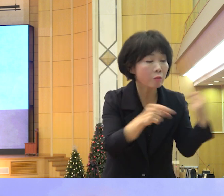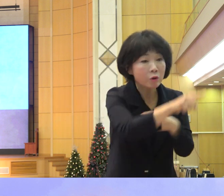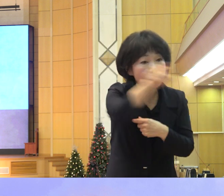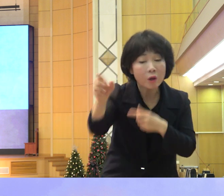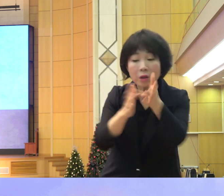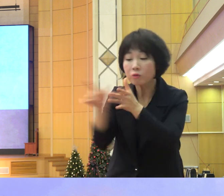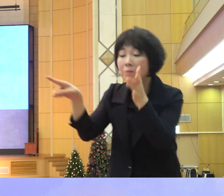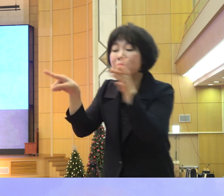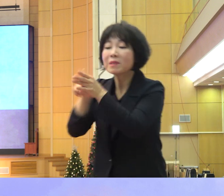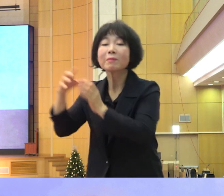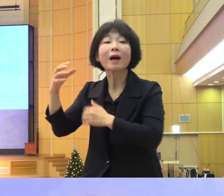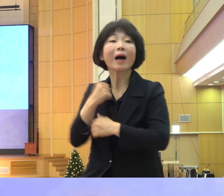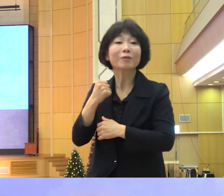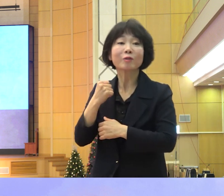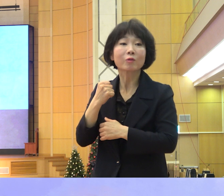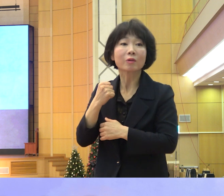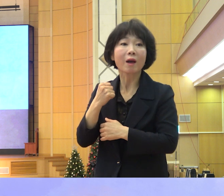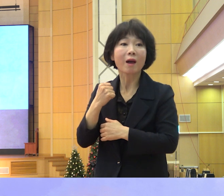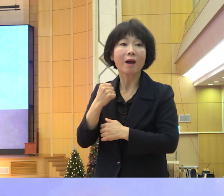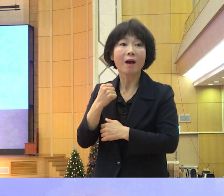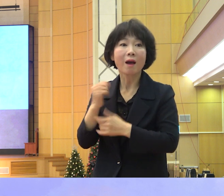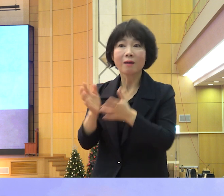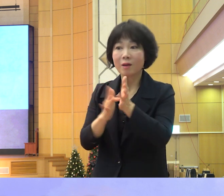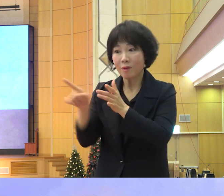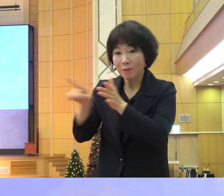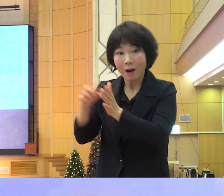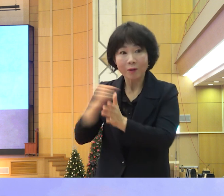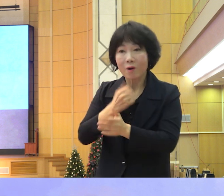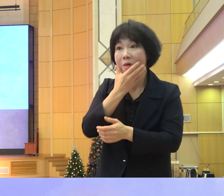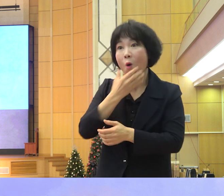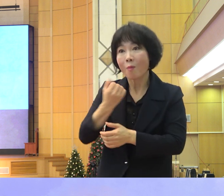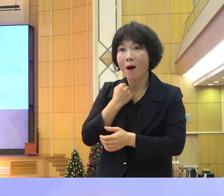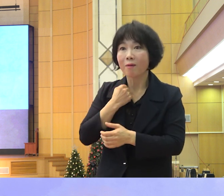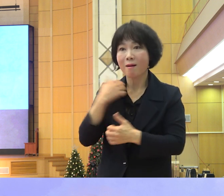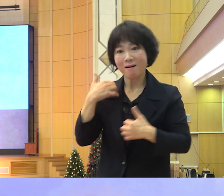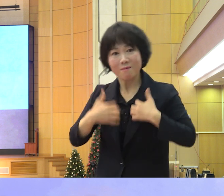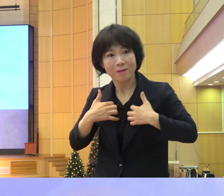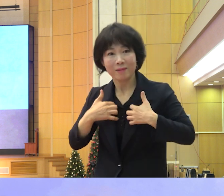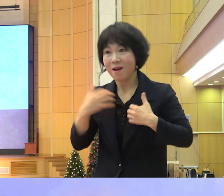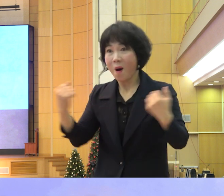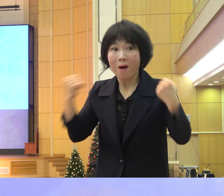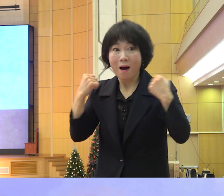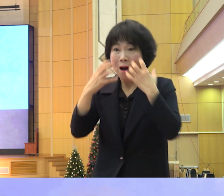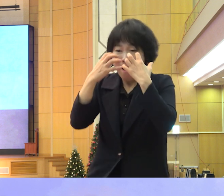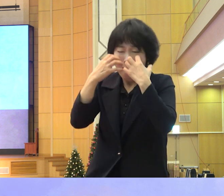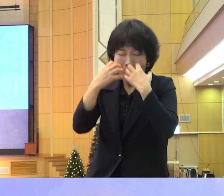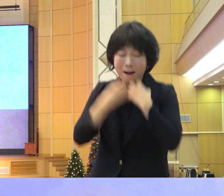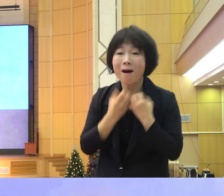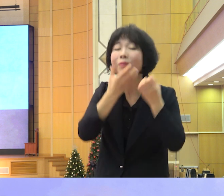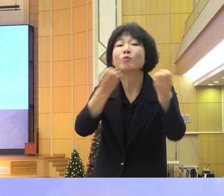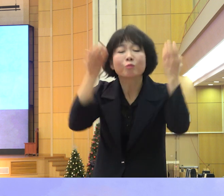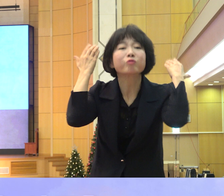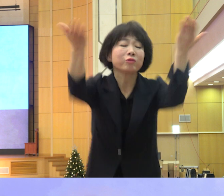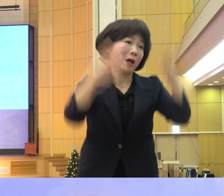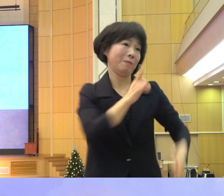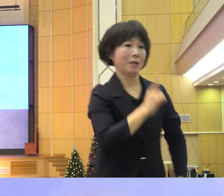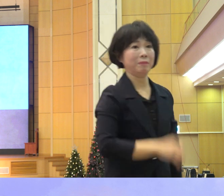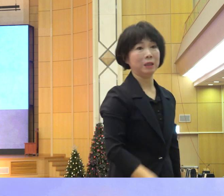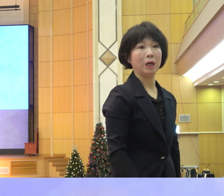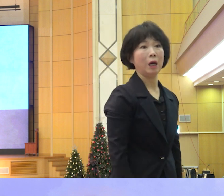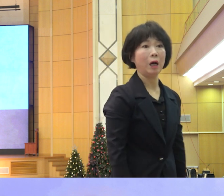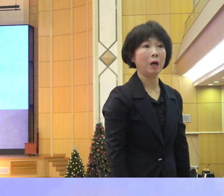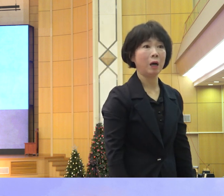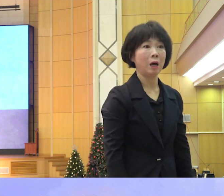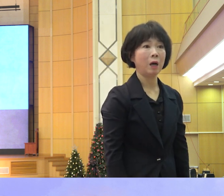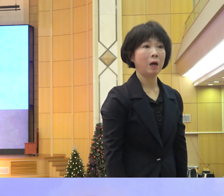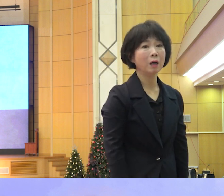닫듯이. 그런데 이렇게 점점 믿는 사람이 많아지고, 나 혼자 믿는 것도 정말 바쁜 세상에 다른 사람에게도 전도하면서